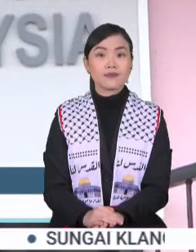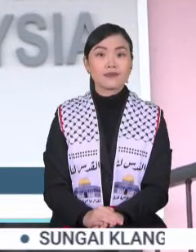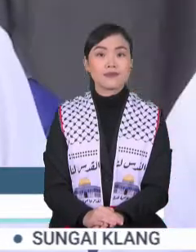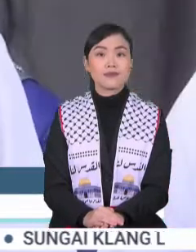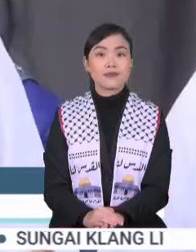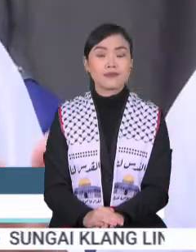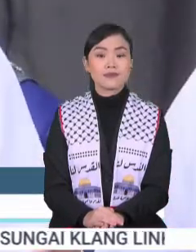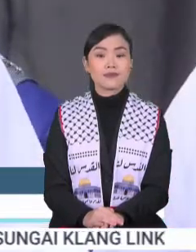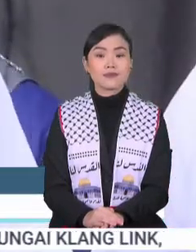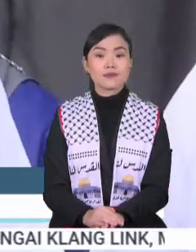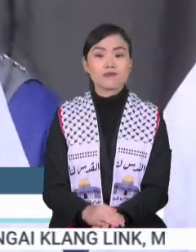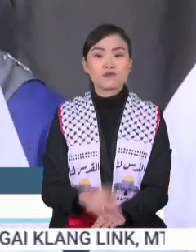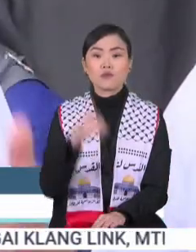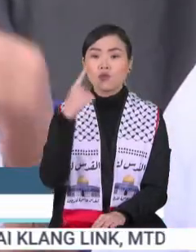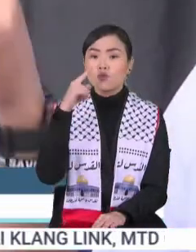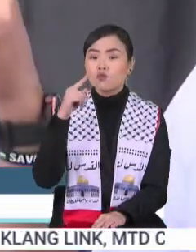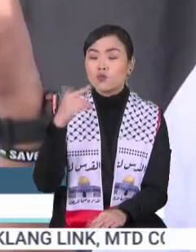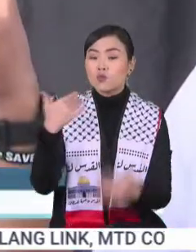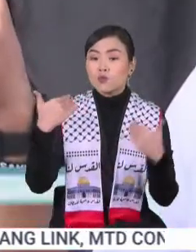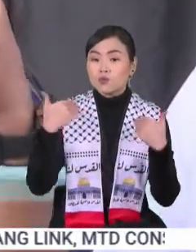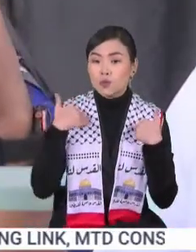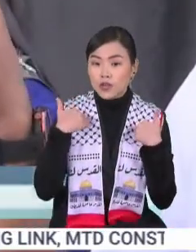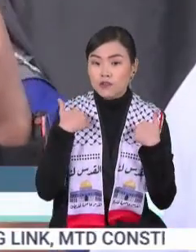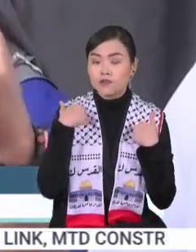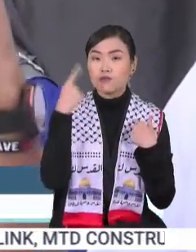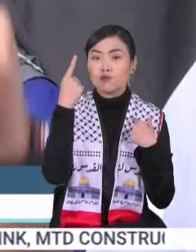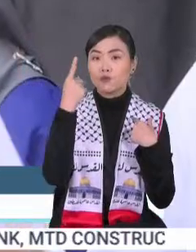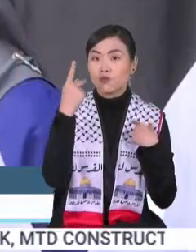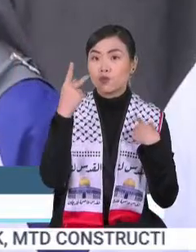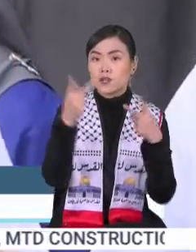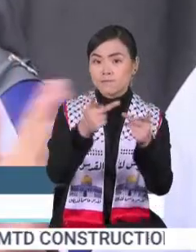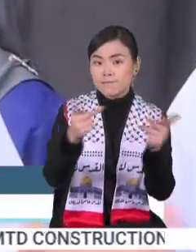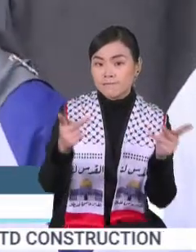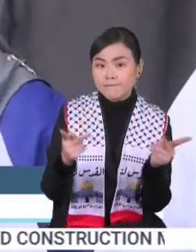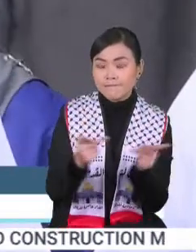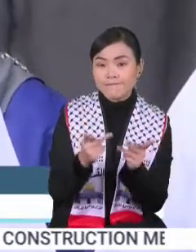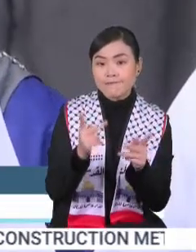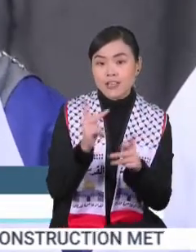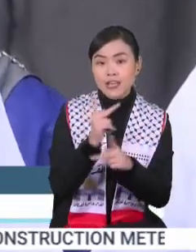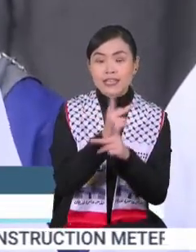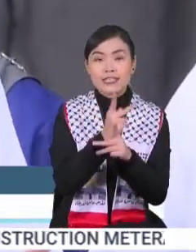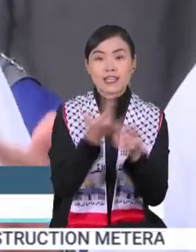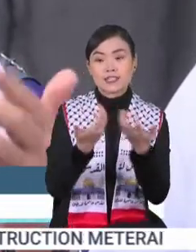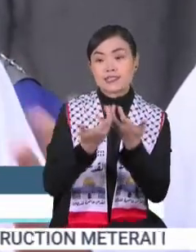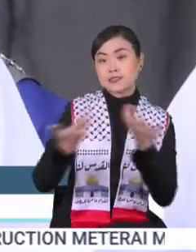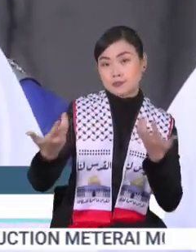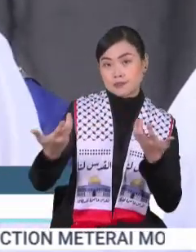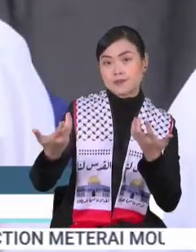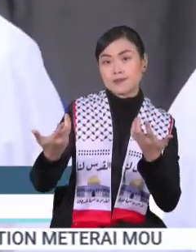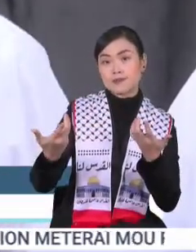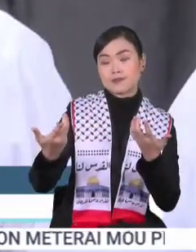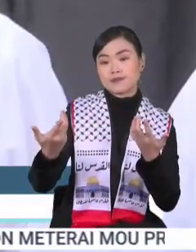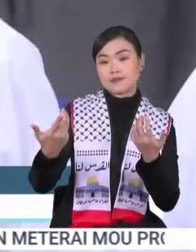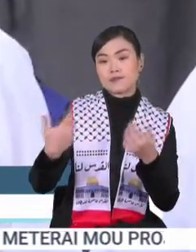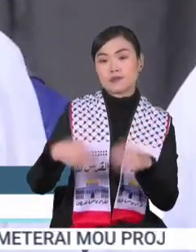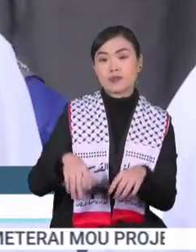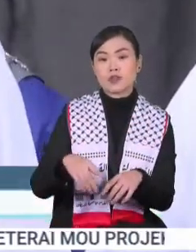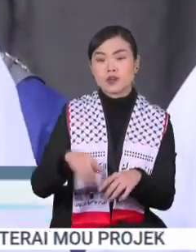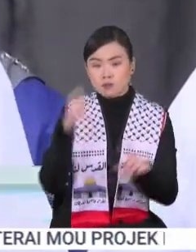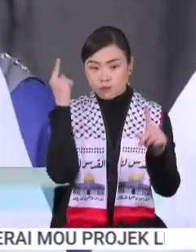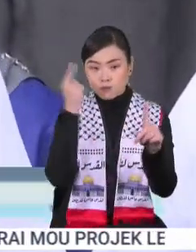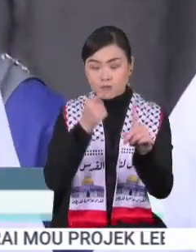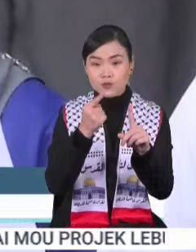keperluan untuk kita adakan satu premis penjagaan yang berasingan itu gunanya untuk